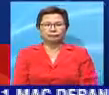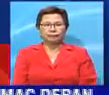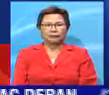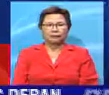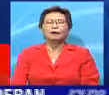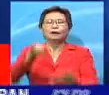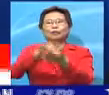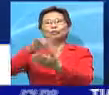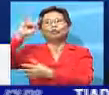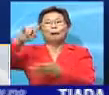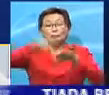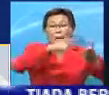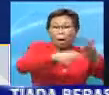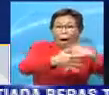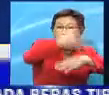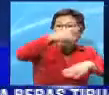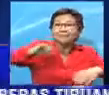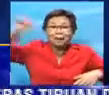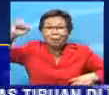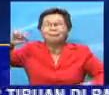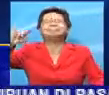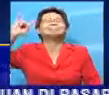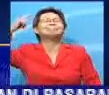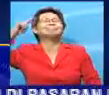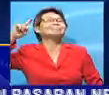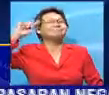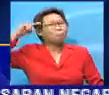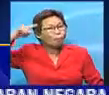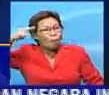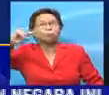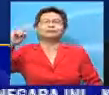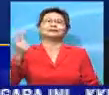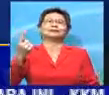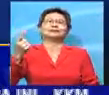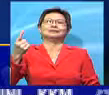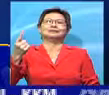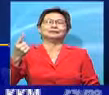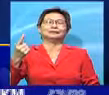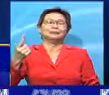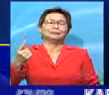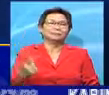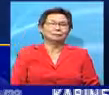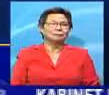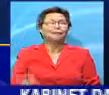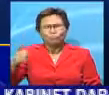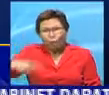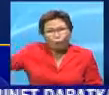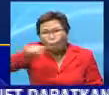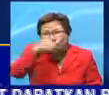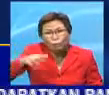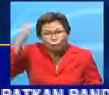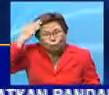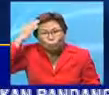Itu hanya spekulasi saja, tidak ada keputusan mengenai perkara tersebut. Bagaimanapun, sebagaimana yang semua kita maklum,